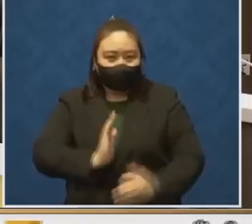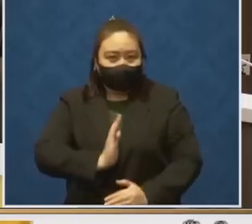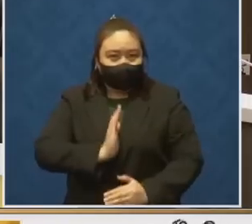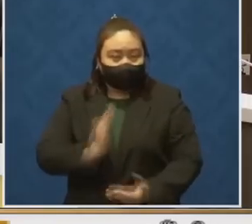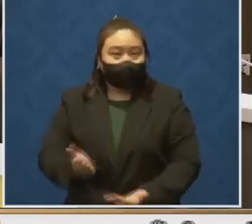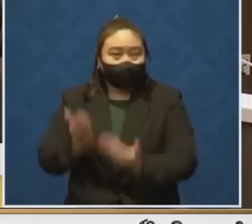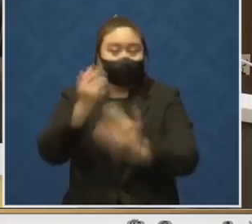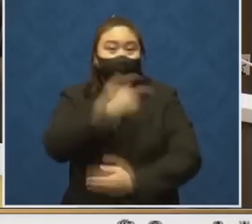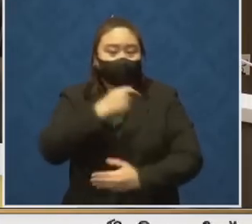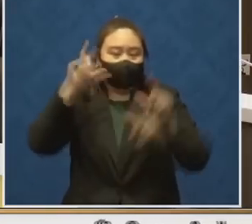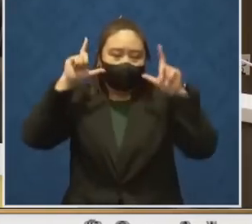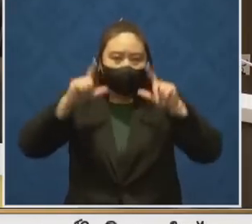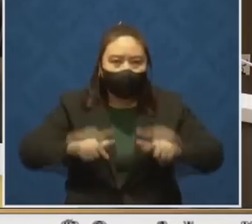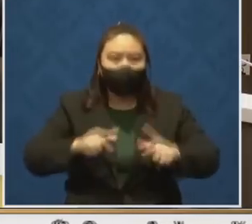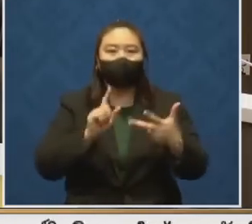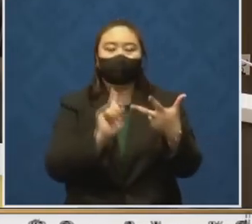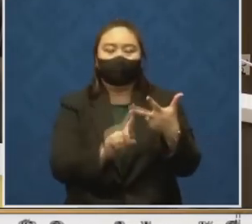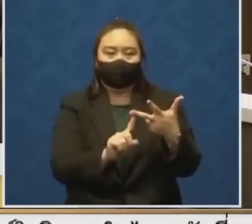3.